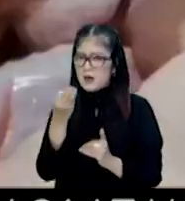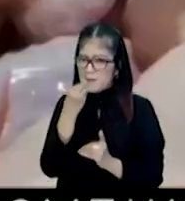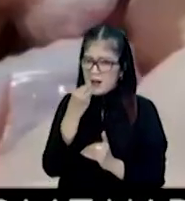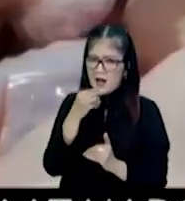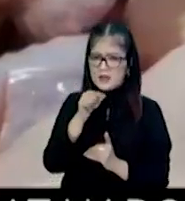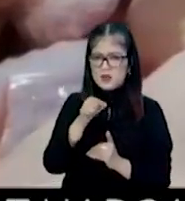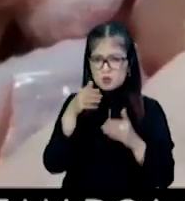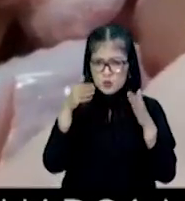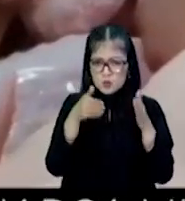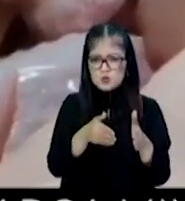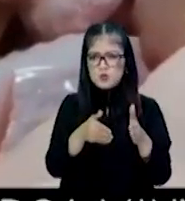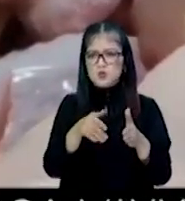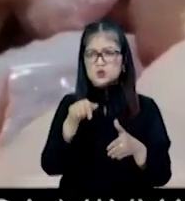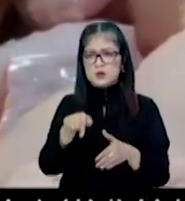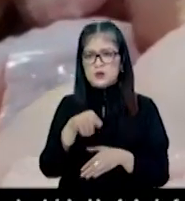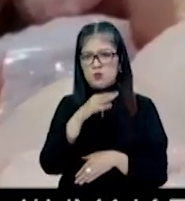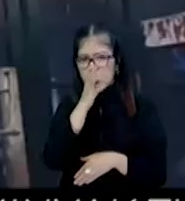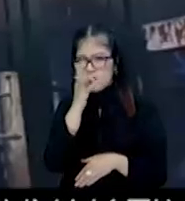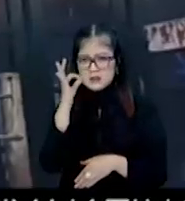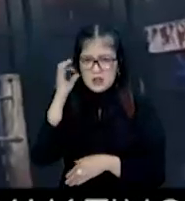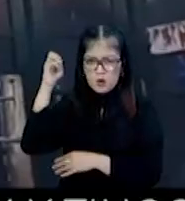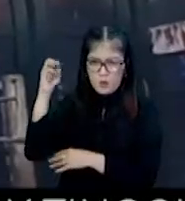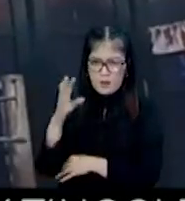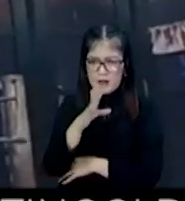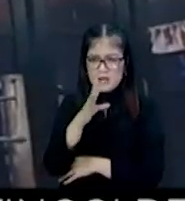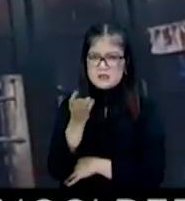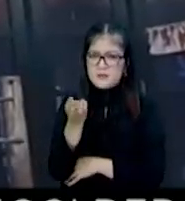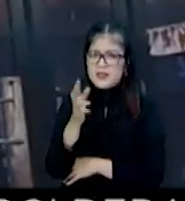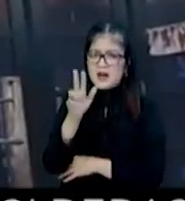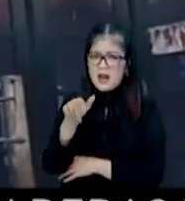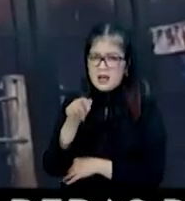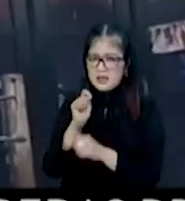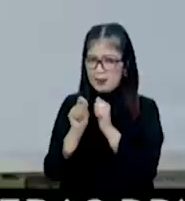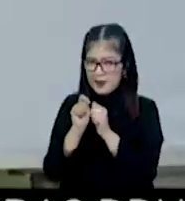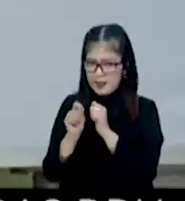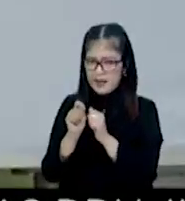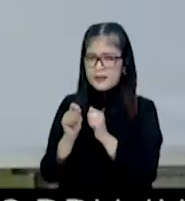terutama jelang perayaan Hari Idul Fitri. Tim Liputan Kontributor iNews melaporkan.